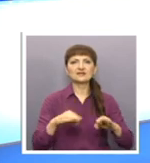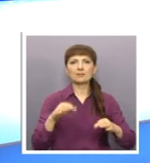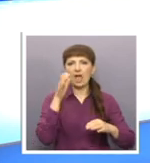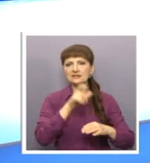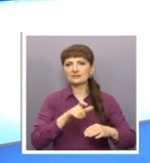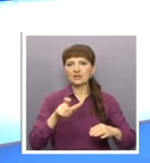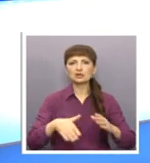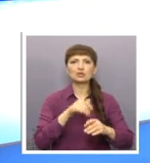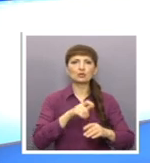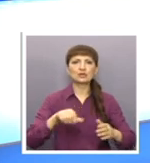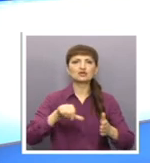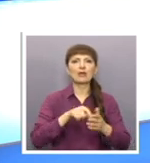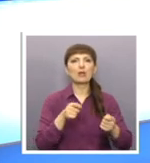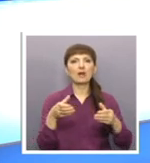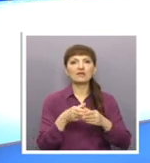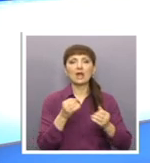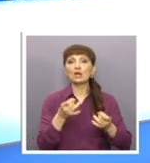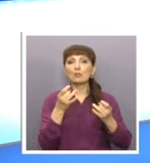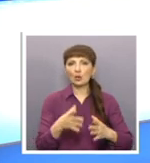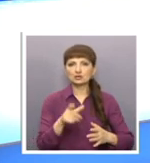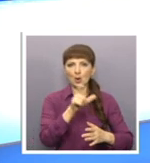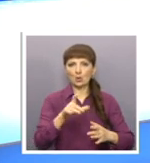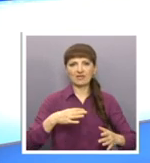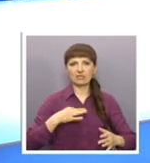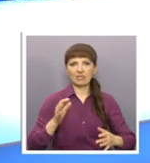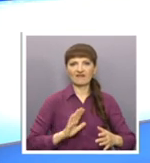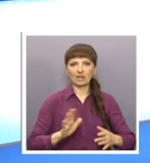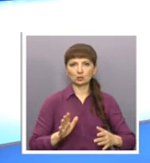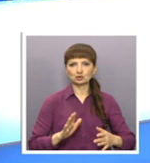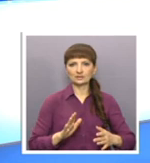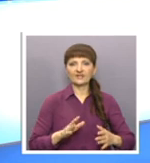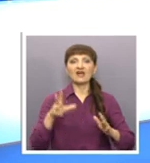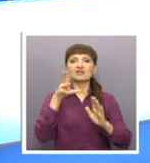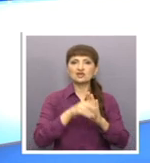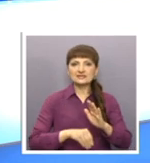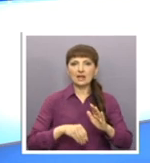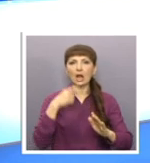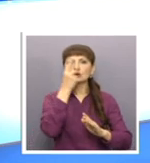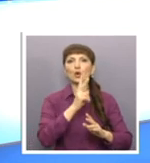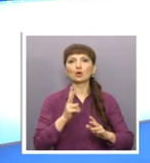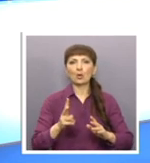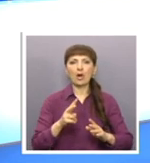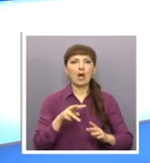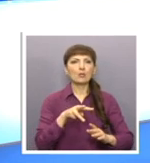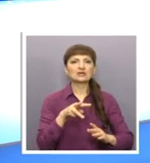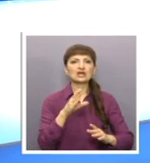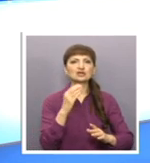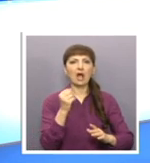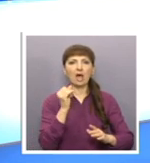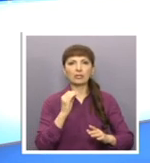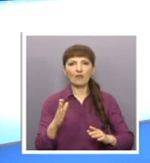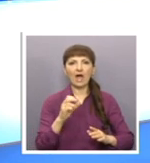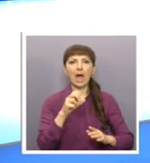депутаты, члены правительства и просто небезразличные граждане своей страны. В их числе такие личности, как Мухтар Шаханов,